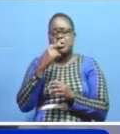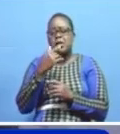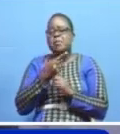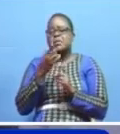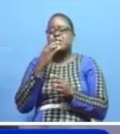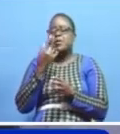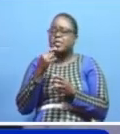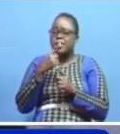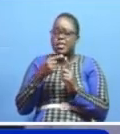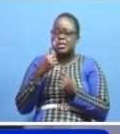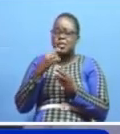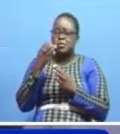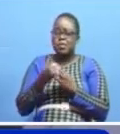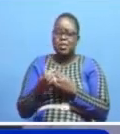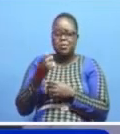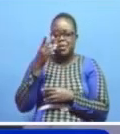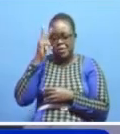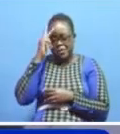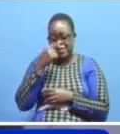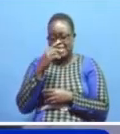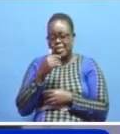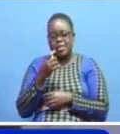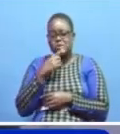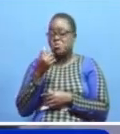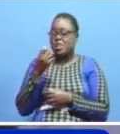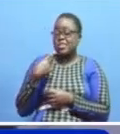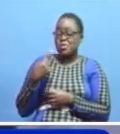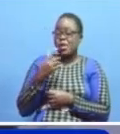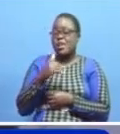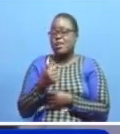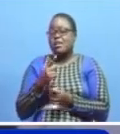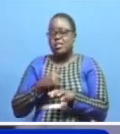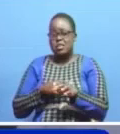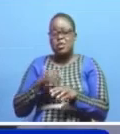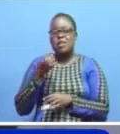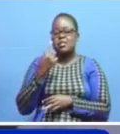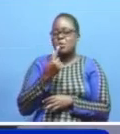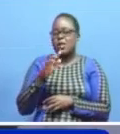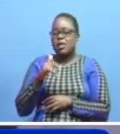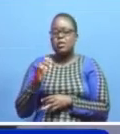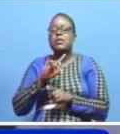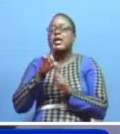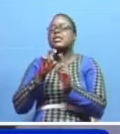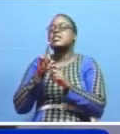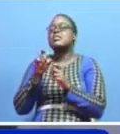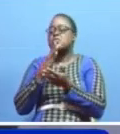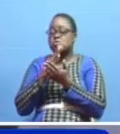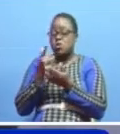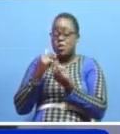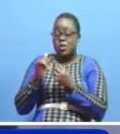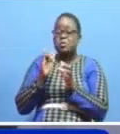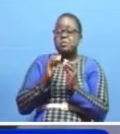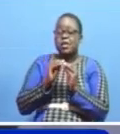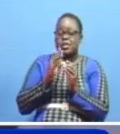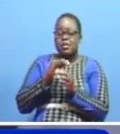ye. Mutumione wisiu, na ke mutumione ni wisiu. Na ita mandana ni tukula na siyai. Nundu itakoma niye na teseni ne sana,